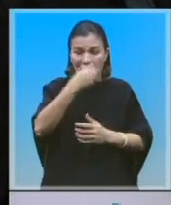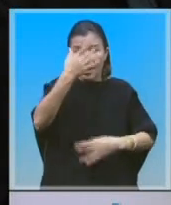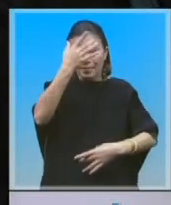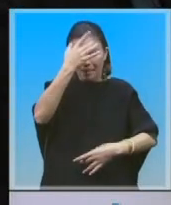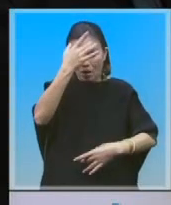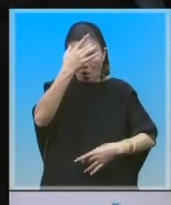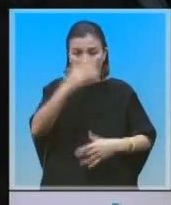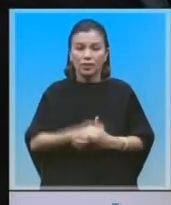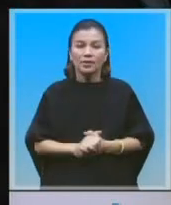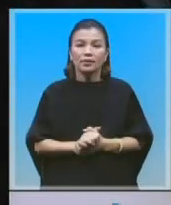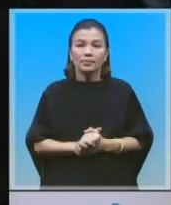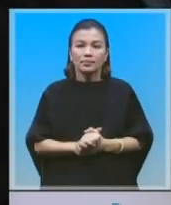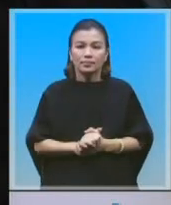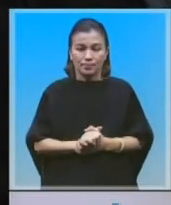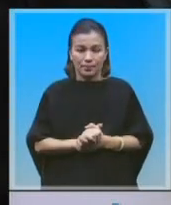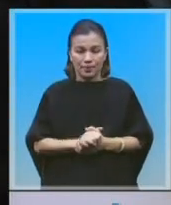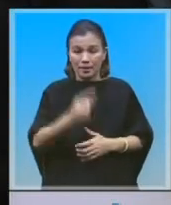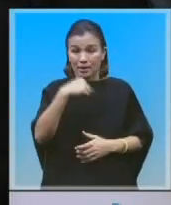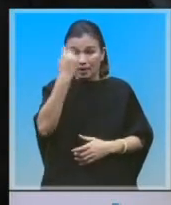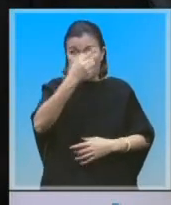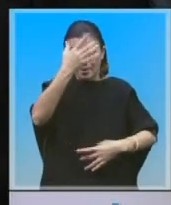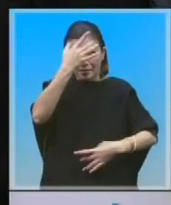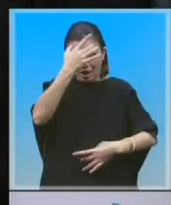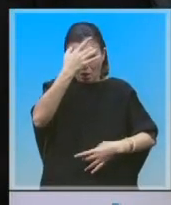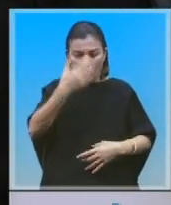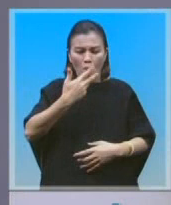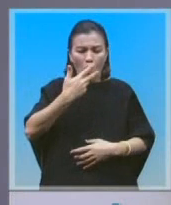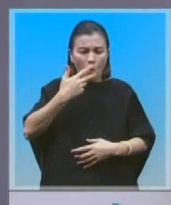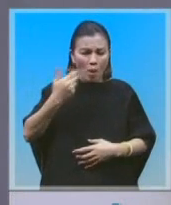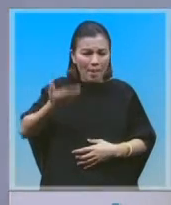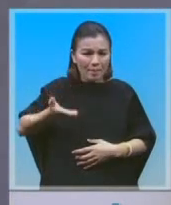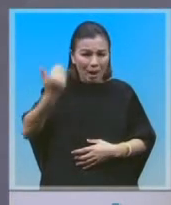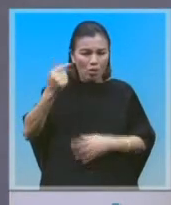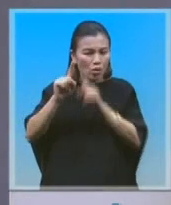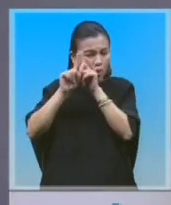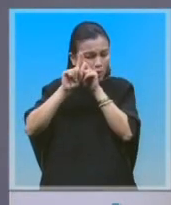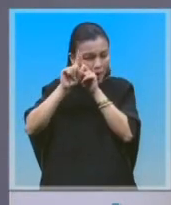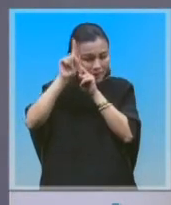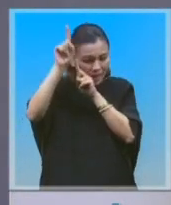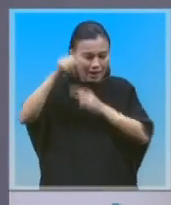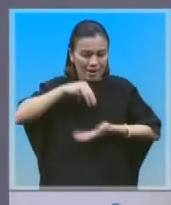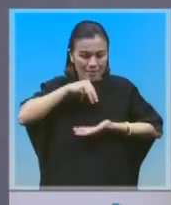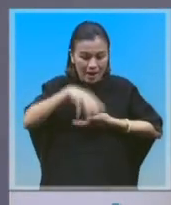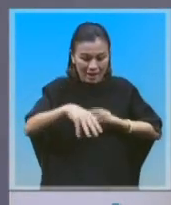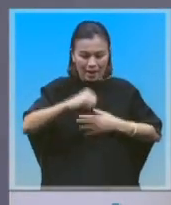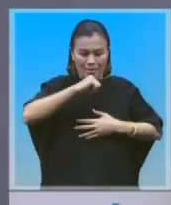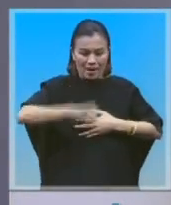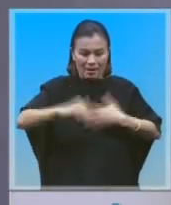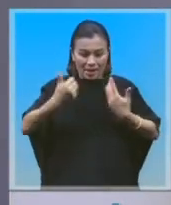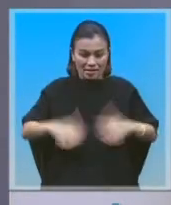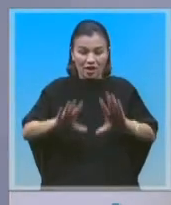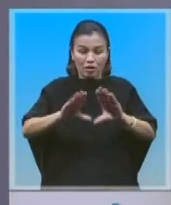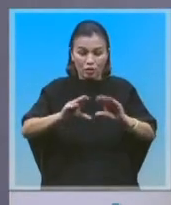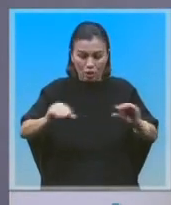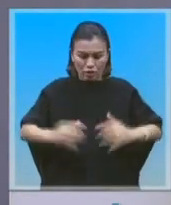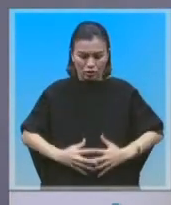ข้อมูลสำคัญเลยก็คือว่าอย่างเช่นถ้าเกิดว่าเรามีโรคเบาหวานความดันมะเร็งผู้ป่วยหลังผ่าตัดและผู้ที่ตั้งครรภ์ตร